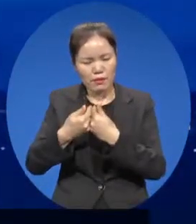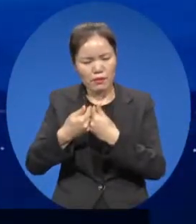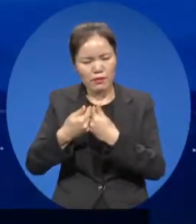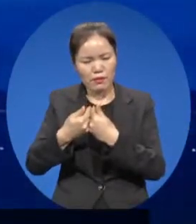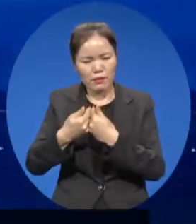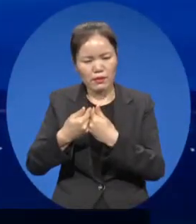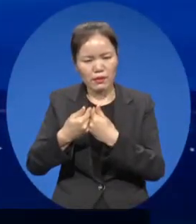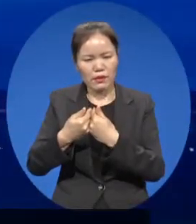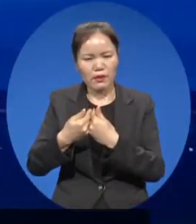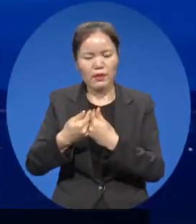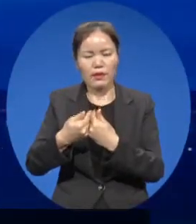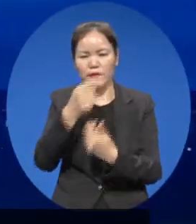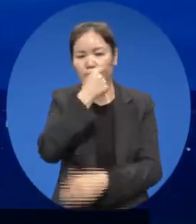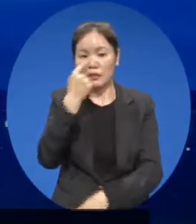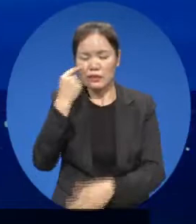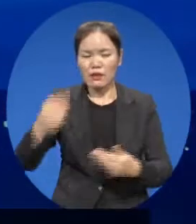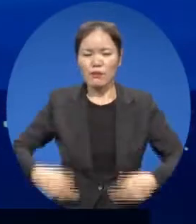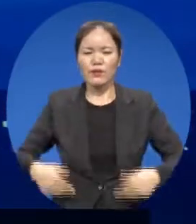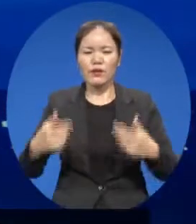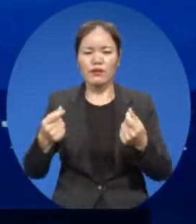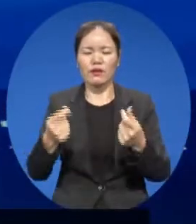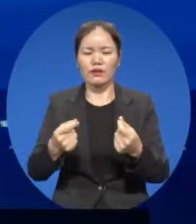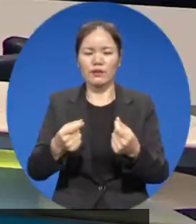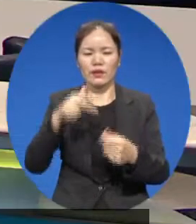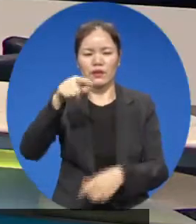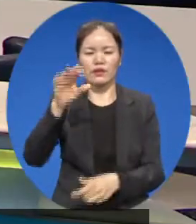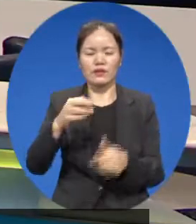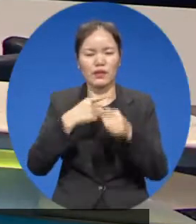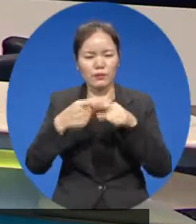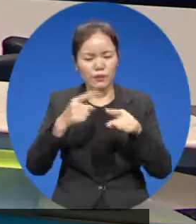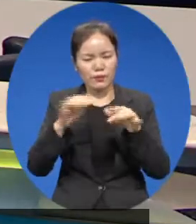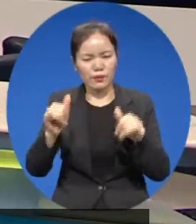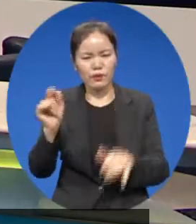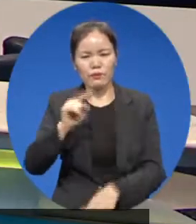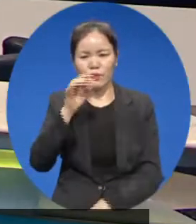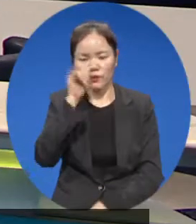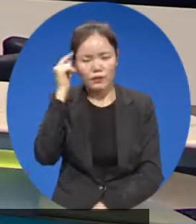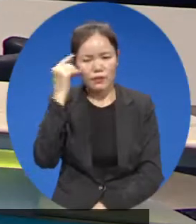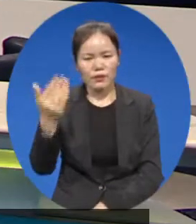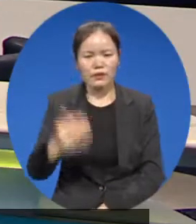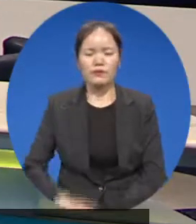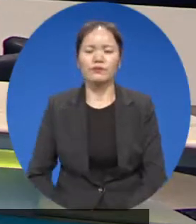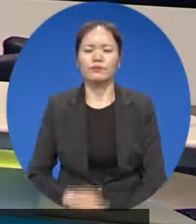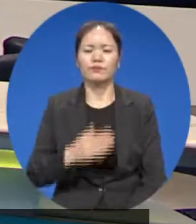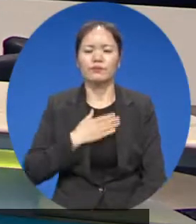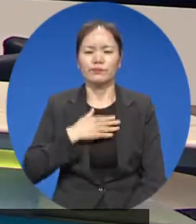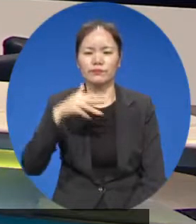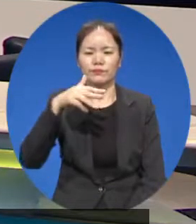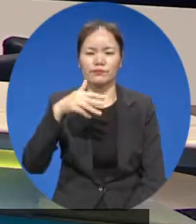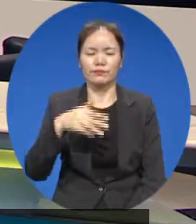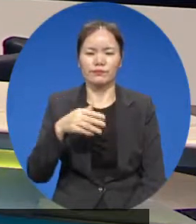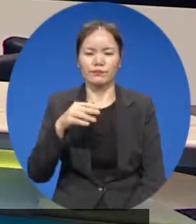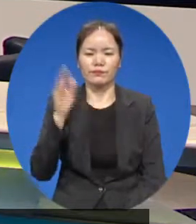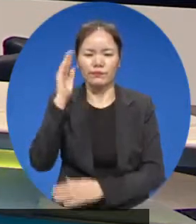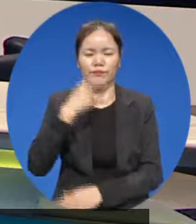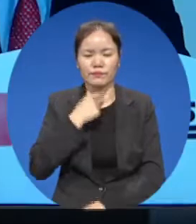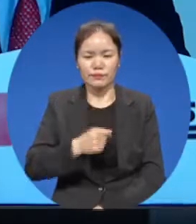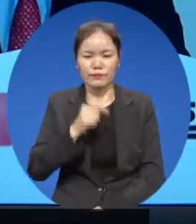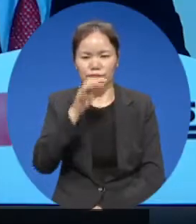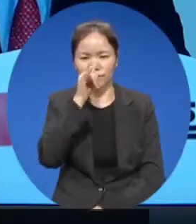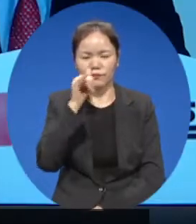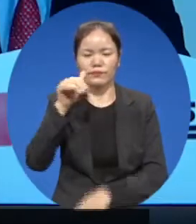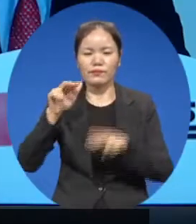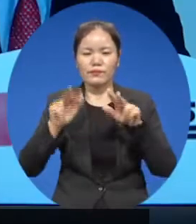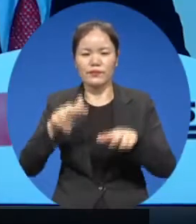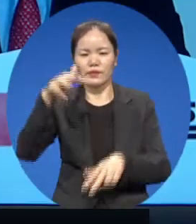않을까 이런 얘기도 많이 나오는데 장 평론가 님 혹시 계측 하시는 분 있으신지요 제가 사자성어 3개만 이야기 하고 싶은데요 생기냐 지금 주